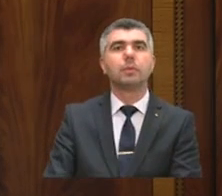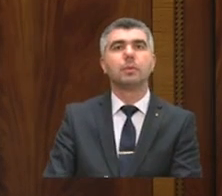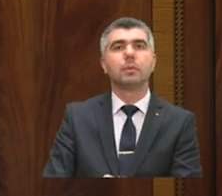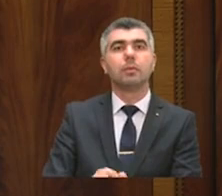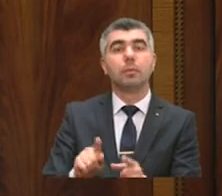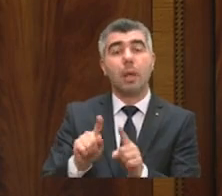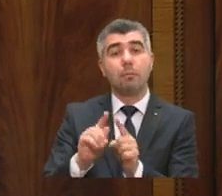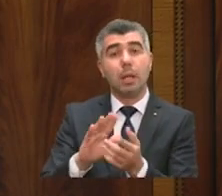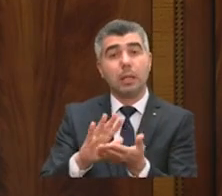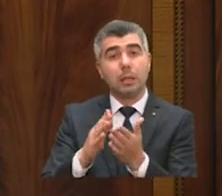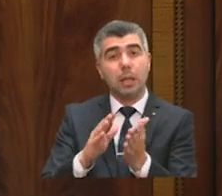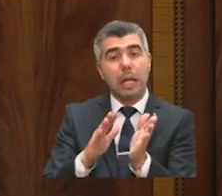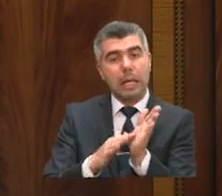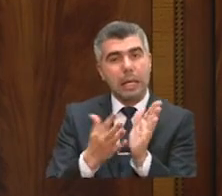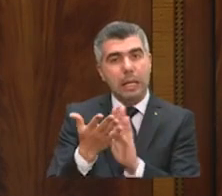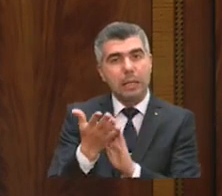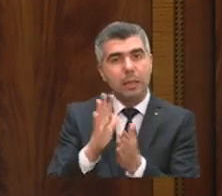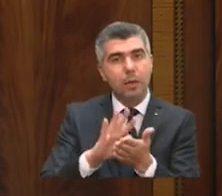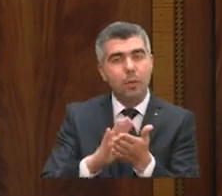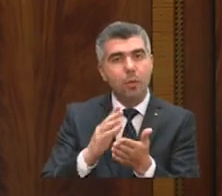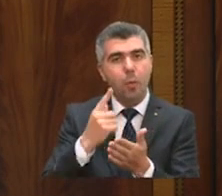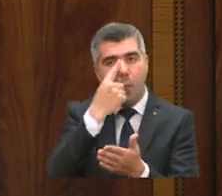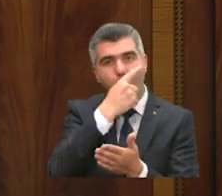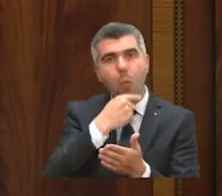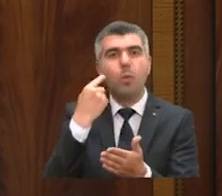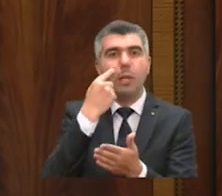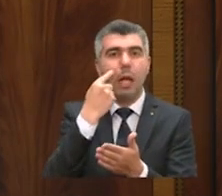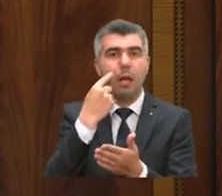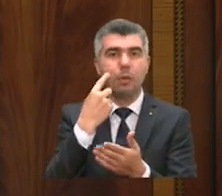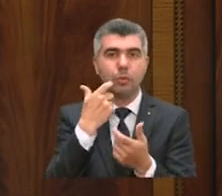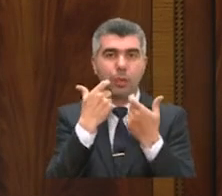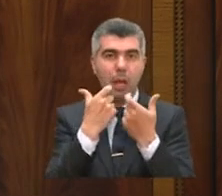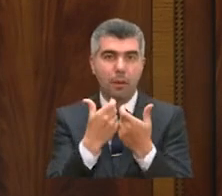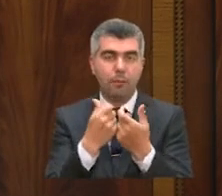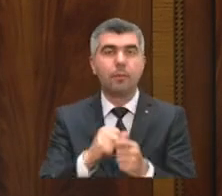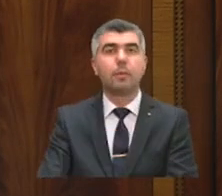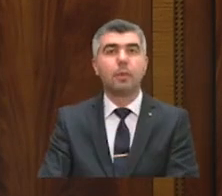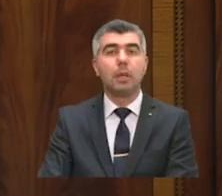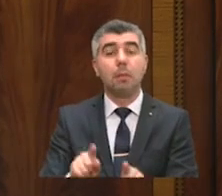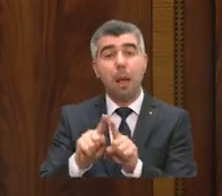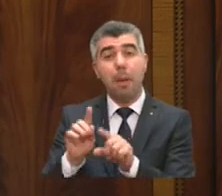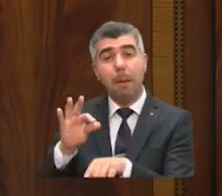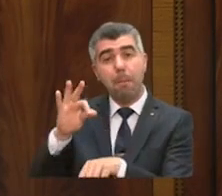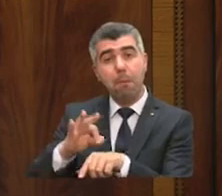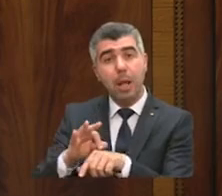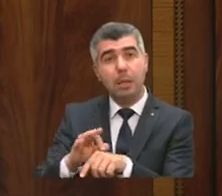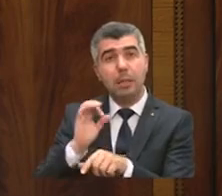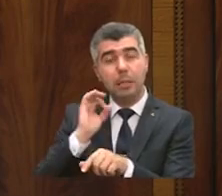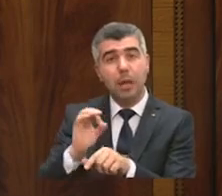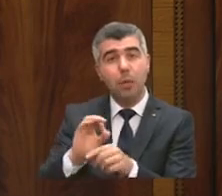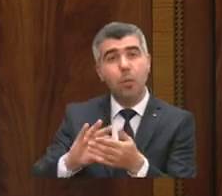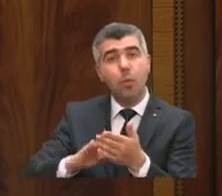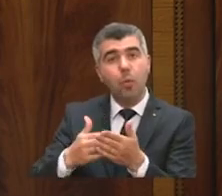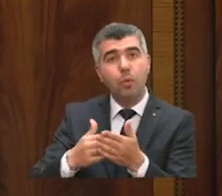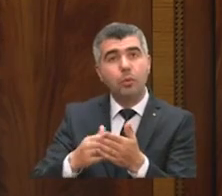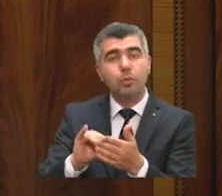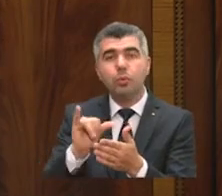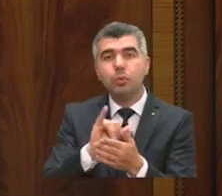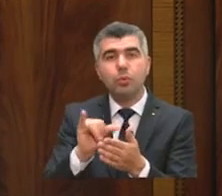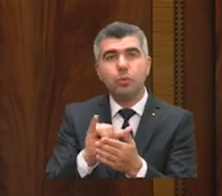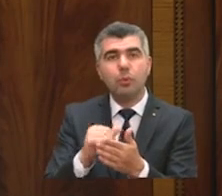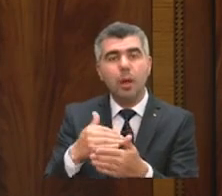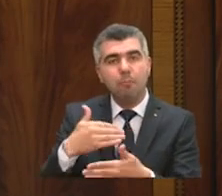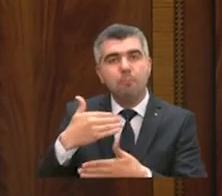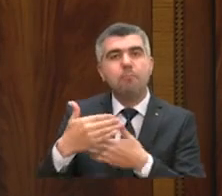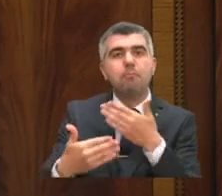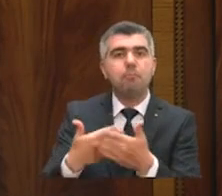وكيبان في اليدين وفي الرجلين وفي الوجه. ولكن الفرق بينه وبين الامراض الاخرى ان هذا كيعطي الولس، اذا كيمكننا